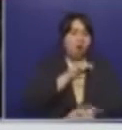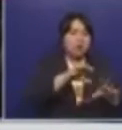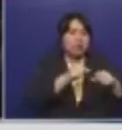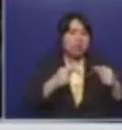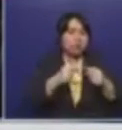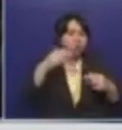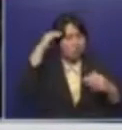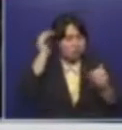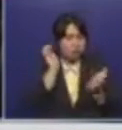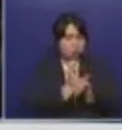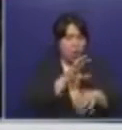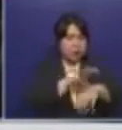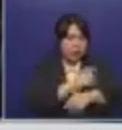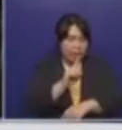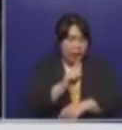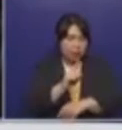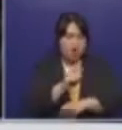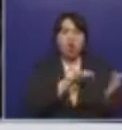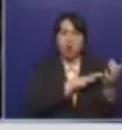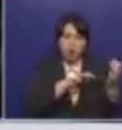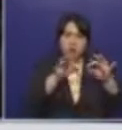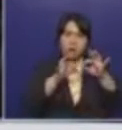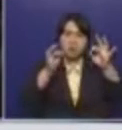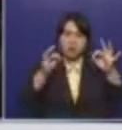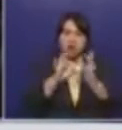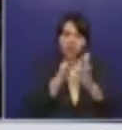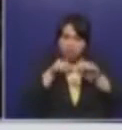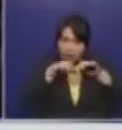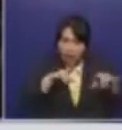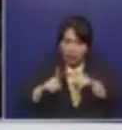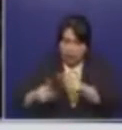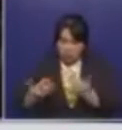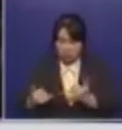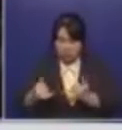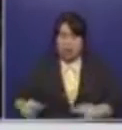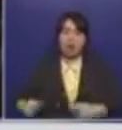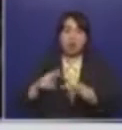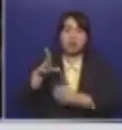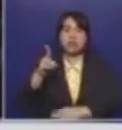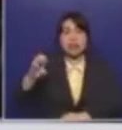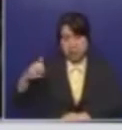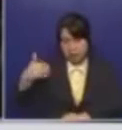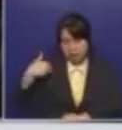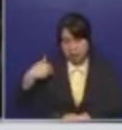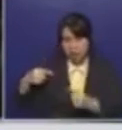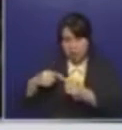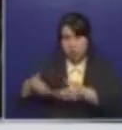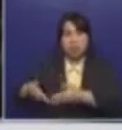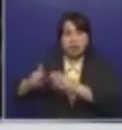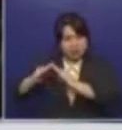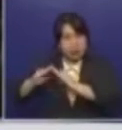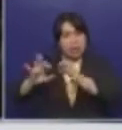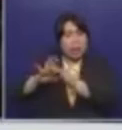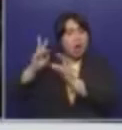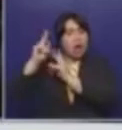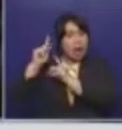ร์รัฐบาลกระทรวง DE จัดตั้งศูนย์ต่อต้านข่าวปลอมท่ามกลางการใช้พ.ร.บ.คอมการจัดการกับประชา